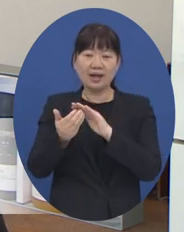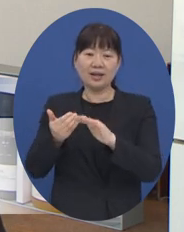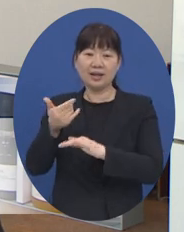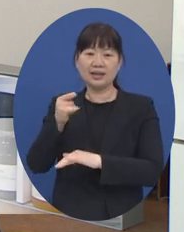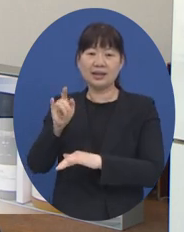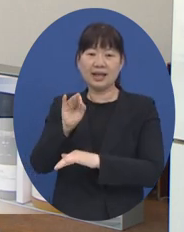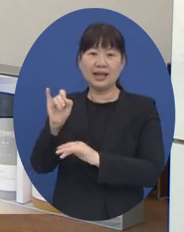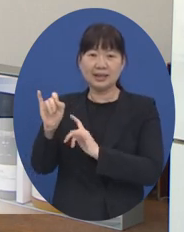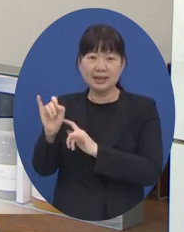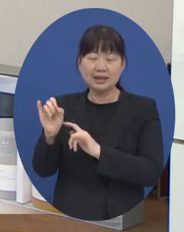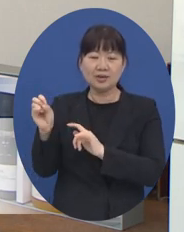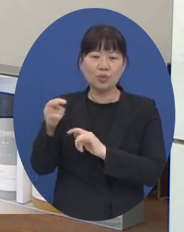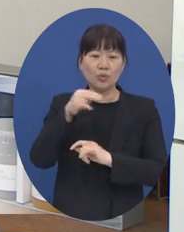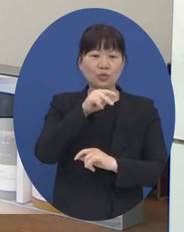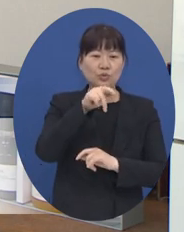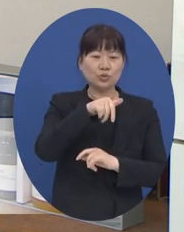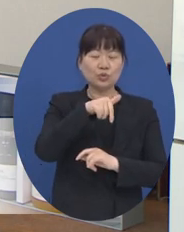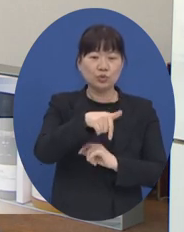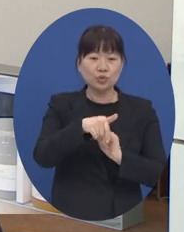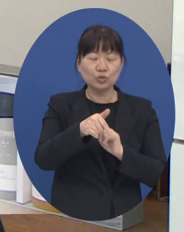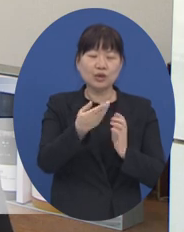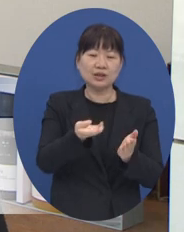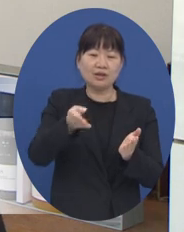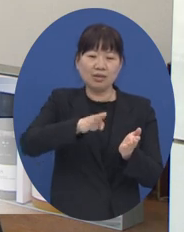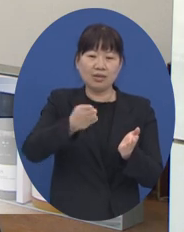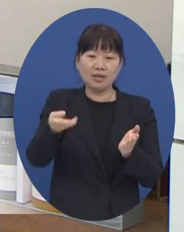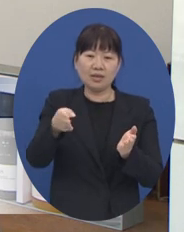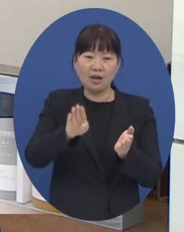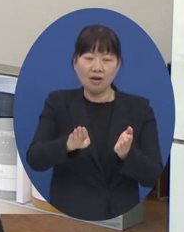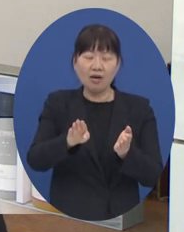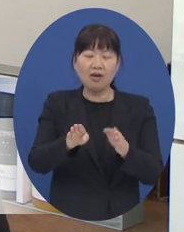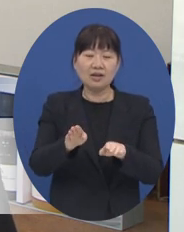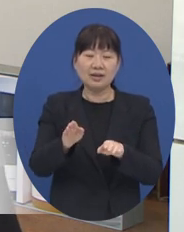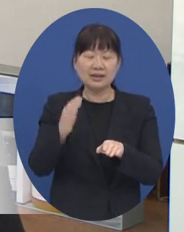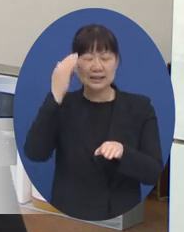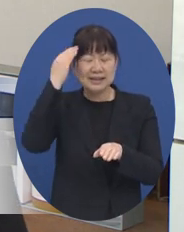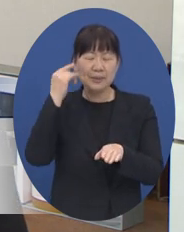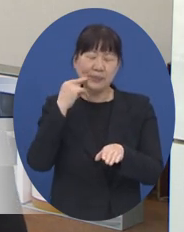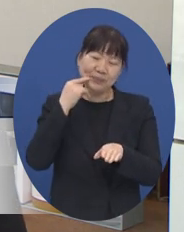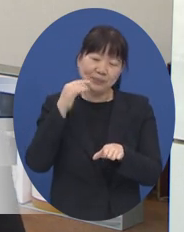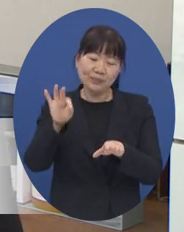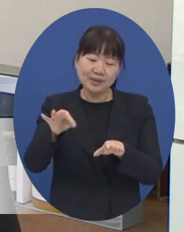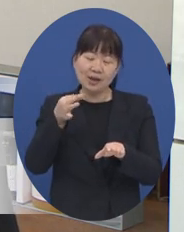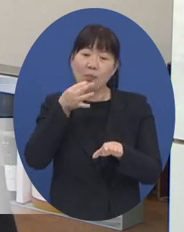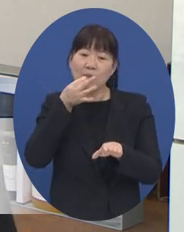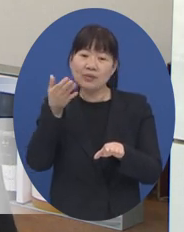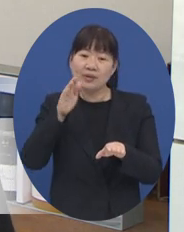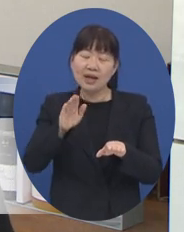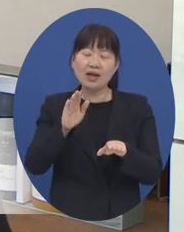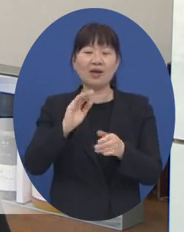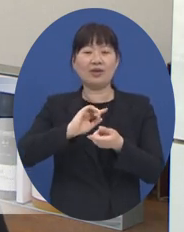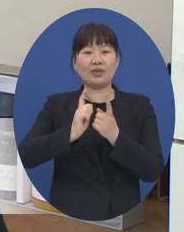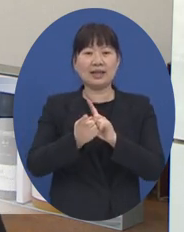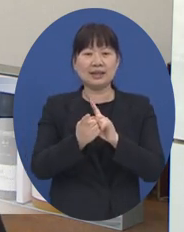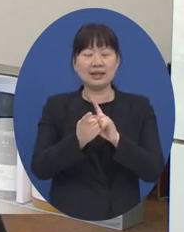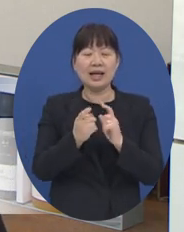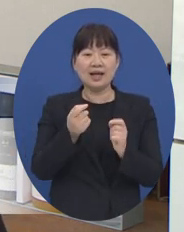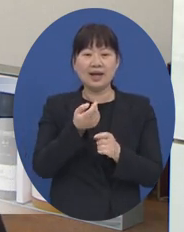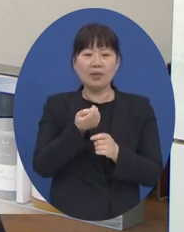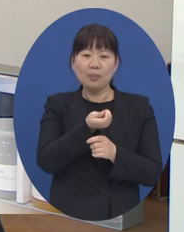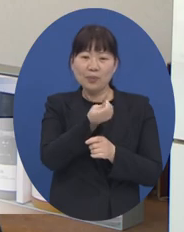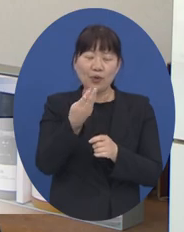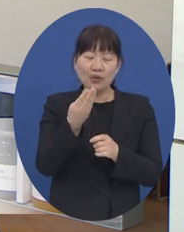다음에 이렇게 수업 이렇게 남을 전혀 붙였 거 든 요 초 광장 찌가 먹잖아요 그것 대신에 저렇게 데코로 드 맺게 넣어가지고